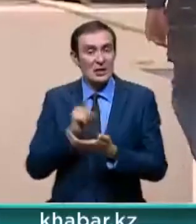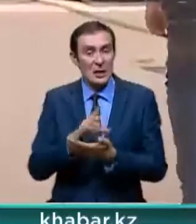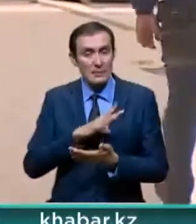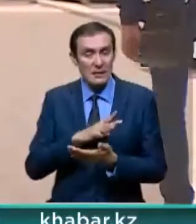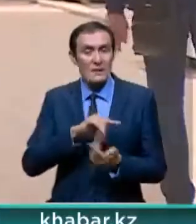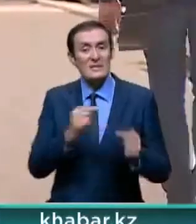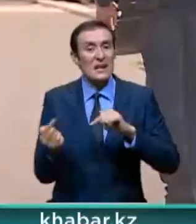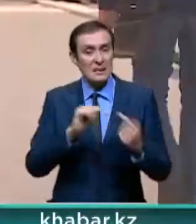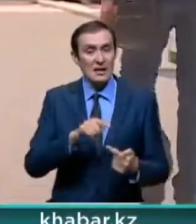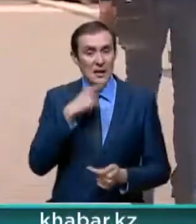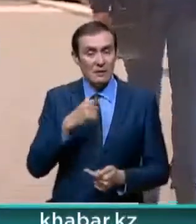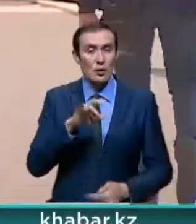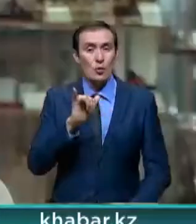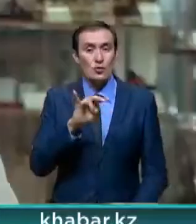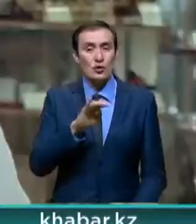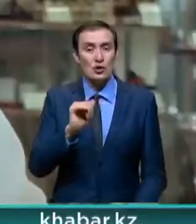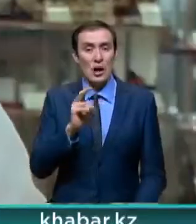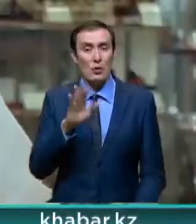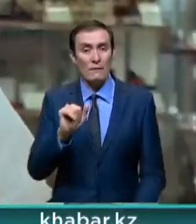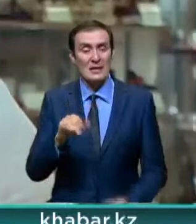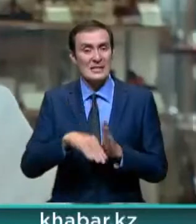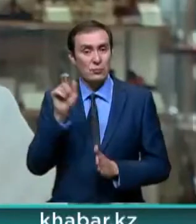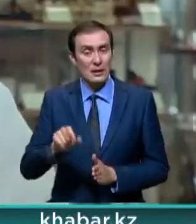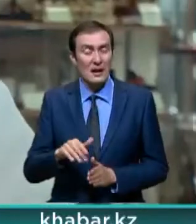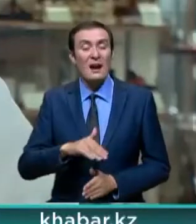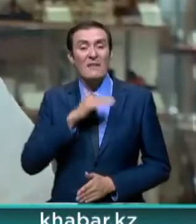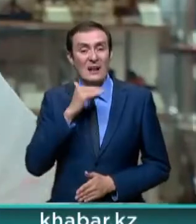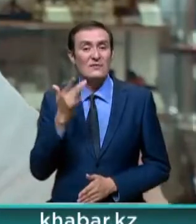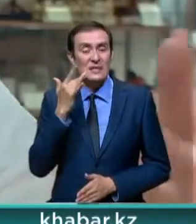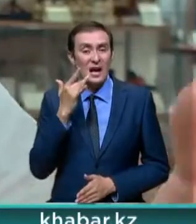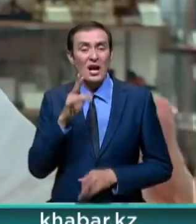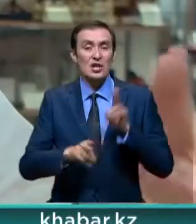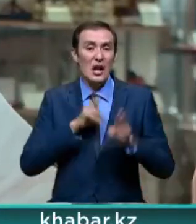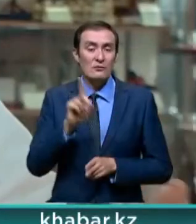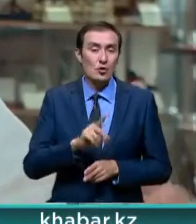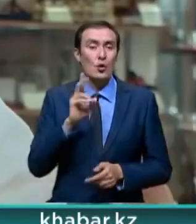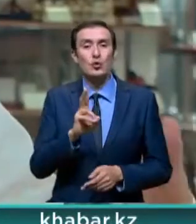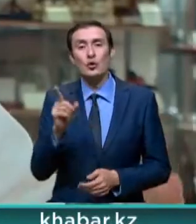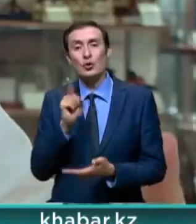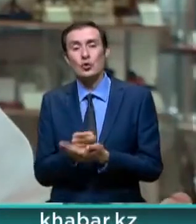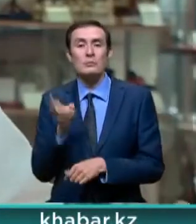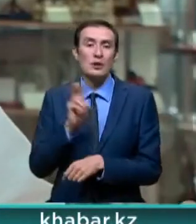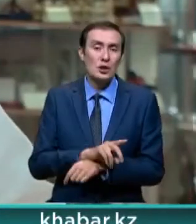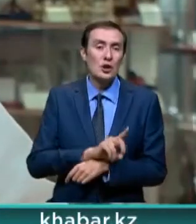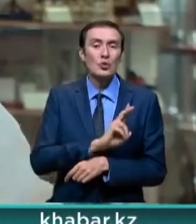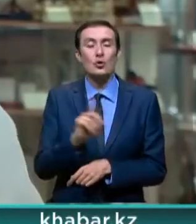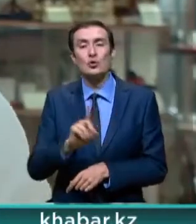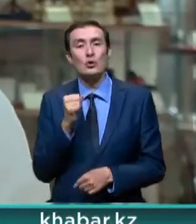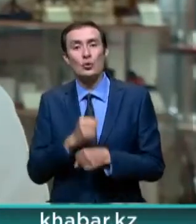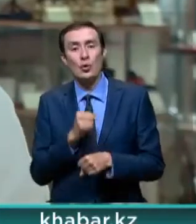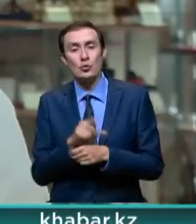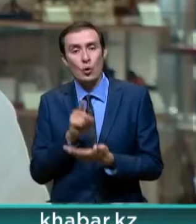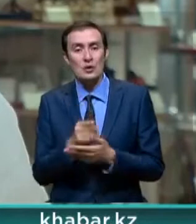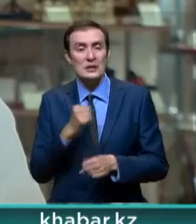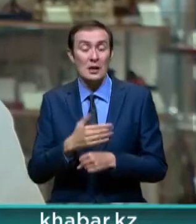говорит Нуротановец Унжакова. Хватит все время кивать на то, что кто-то должен прийти и кто-то что-то должен сделать. Вот